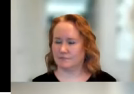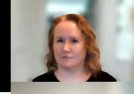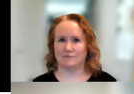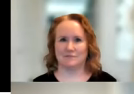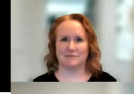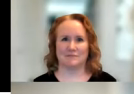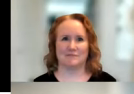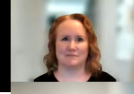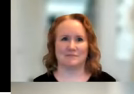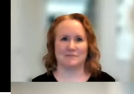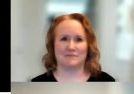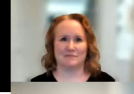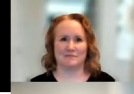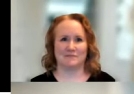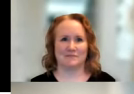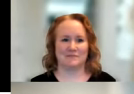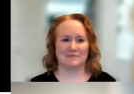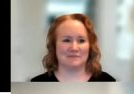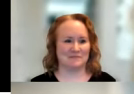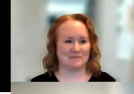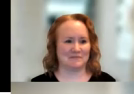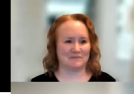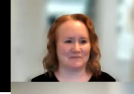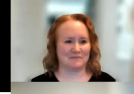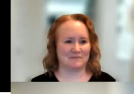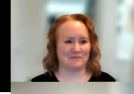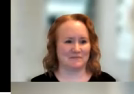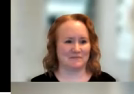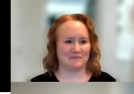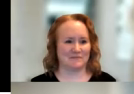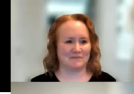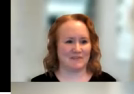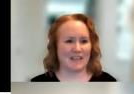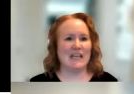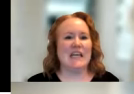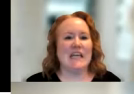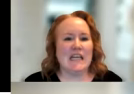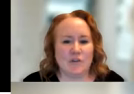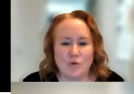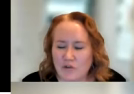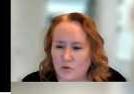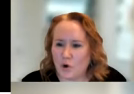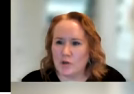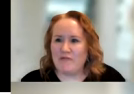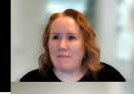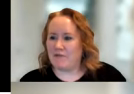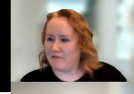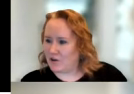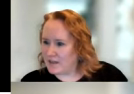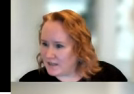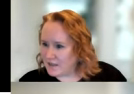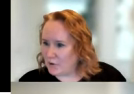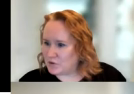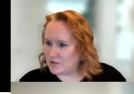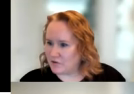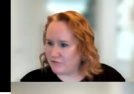vi springer over til tjenestene. Skal vi ta 10 minutter eller kvarter, Tone? Du kan vel styre det? Jeg tror det holder med 5, for vi